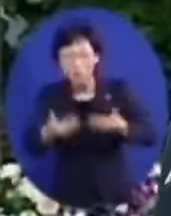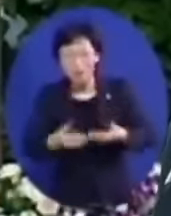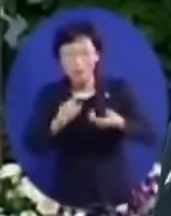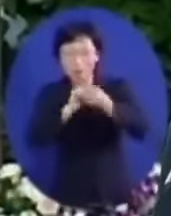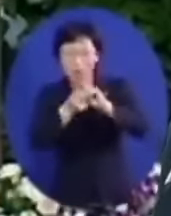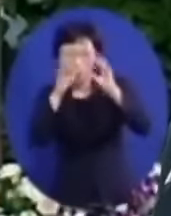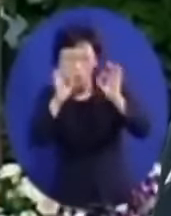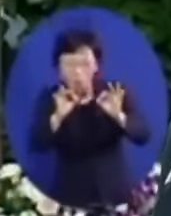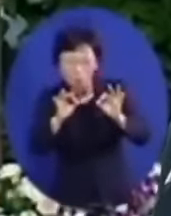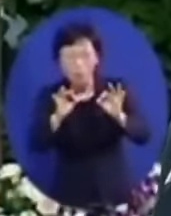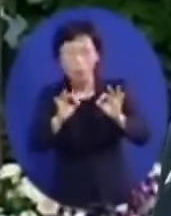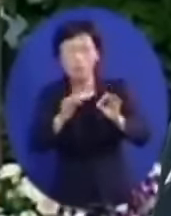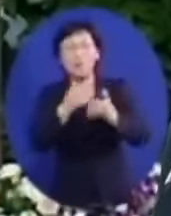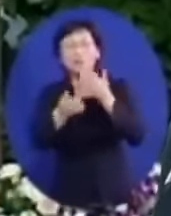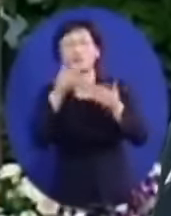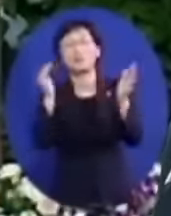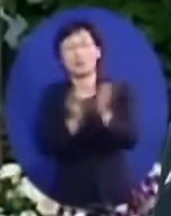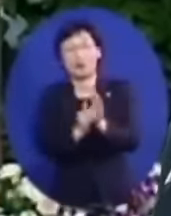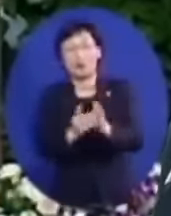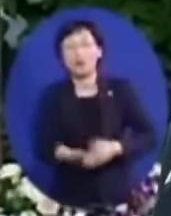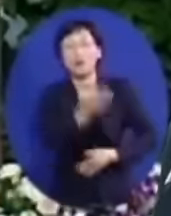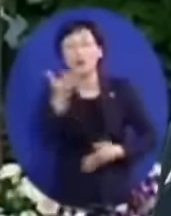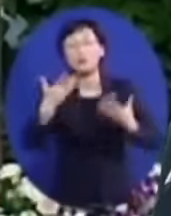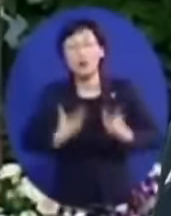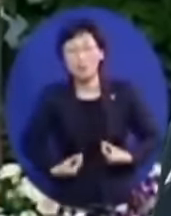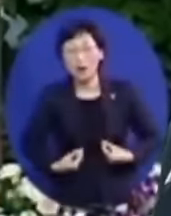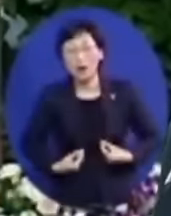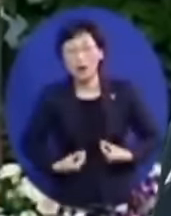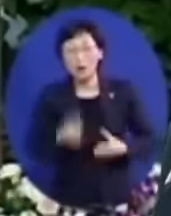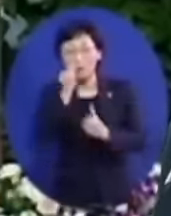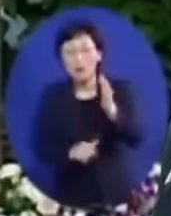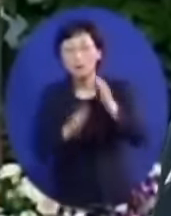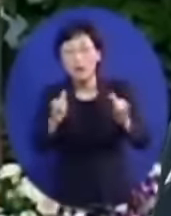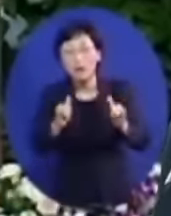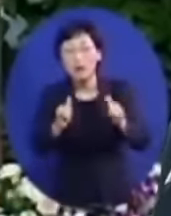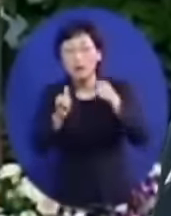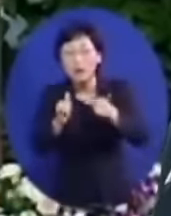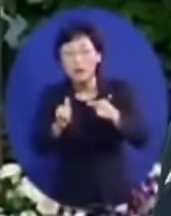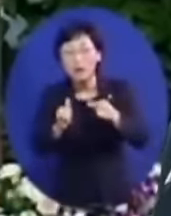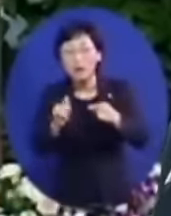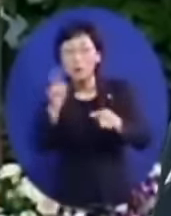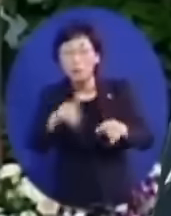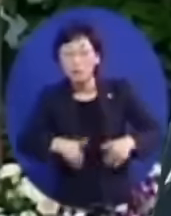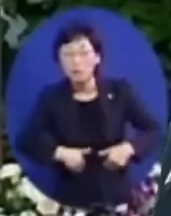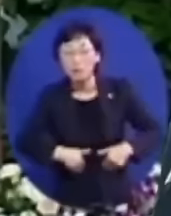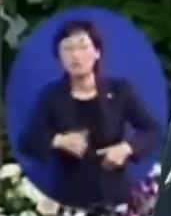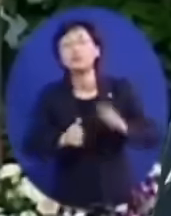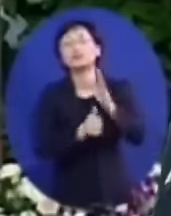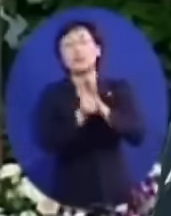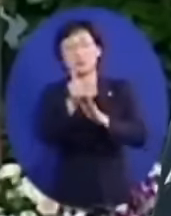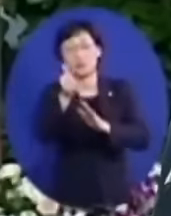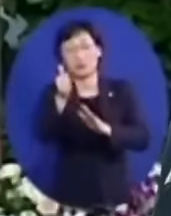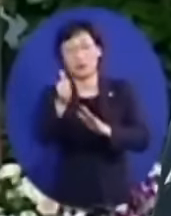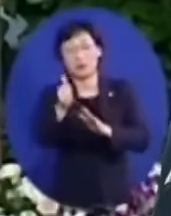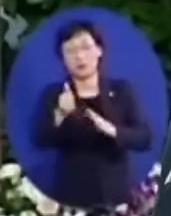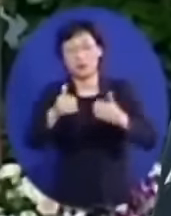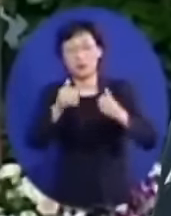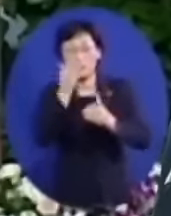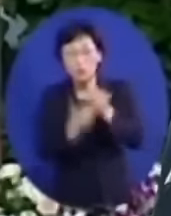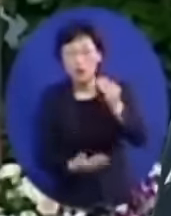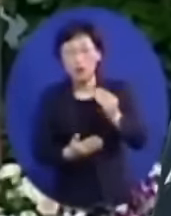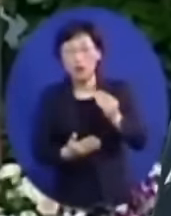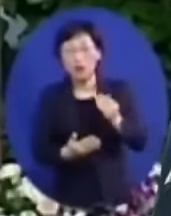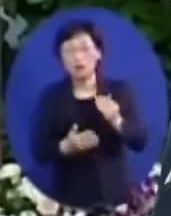보고 체험했습니다. 여러분, 절망에 처한 사람에게 절실히 필요한 것은 바로 희망입니다. 저는 절망에 빠진